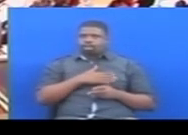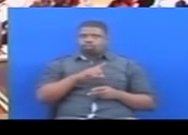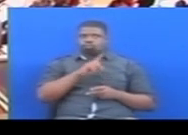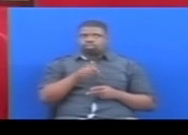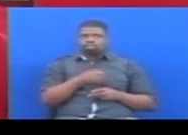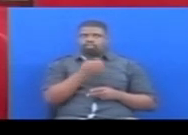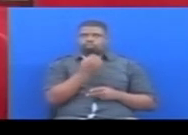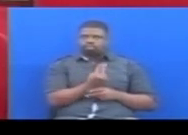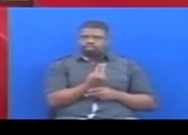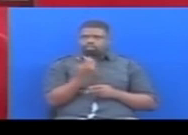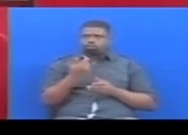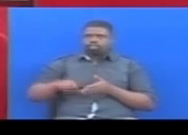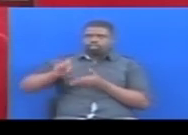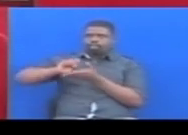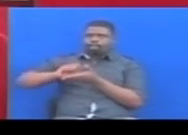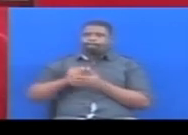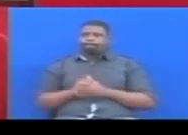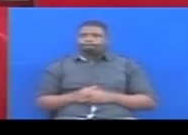mawili ya nyongeza.